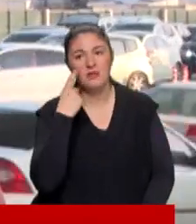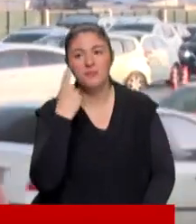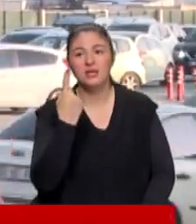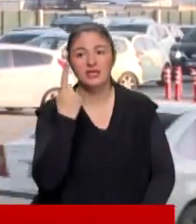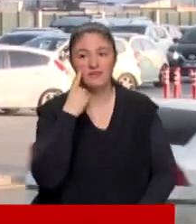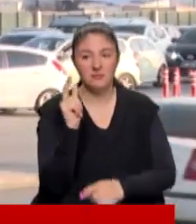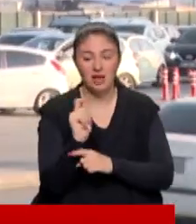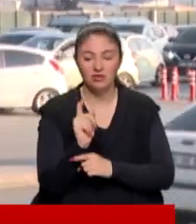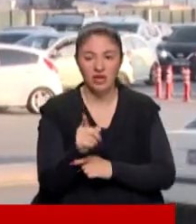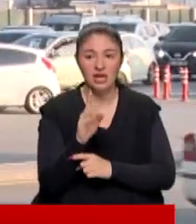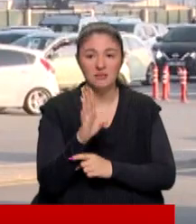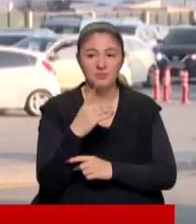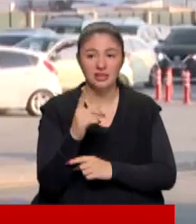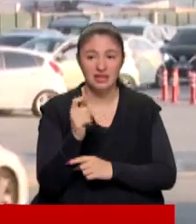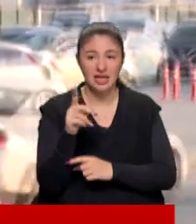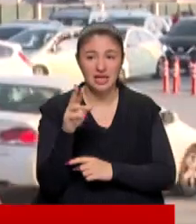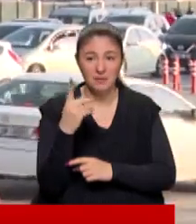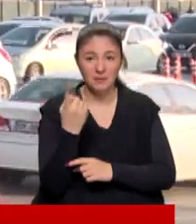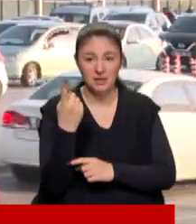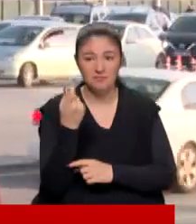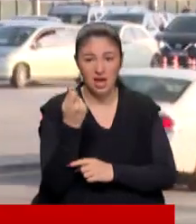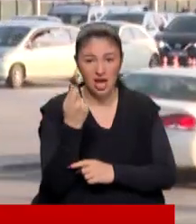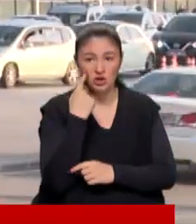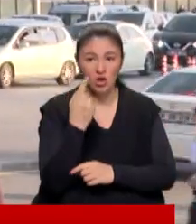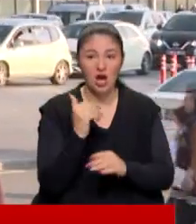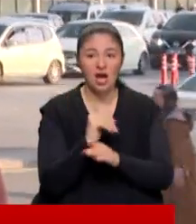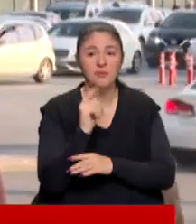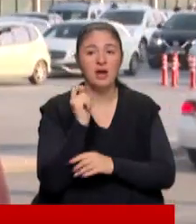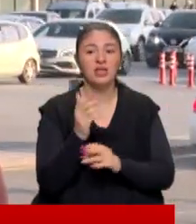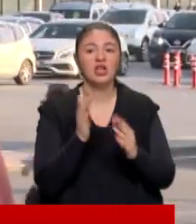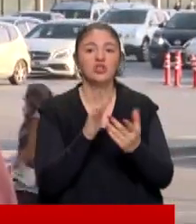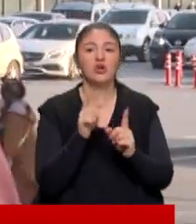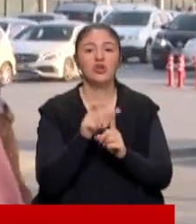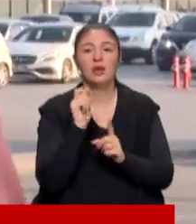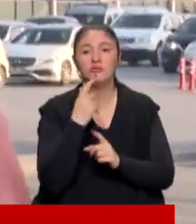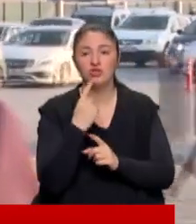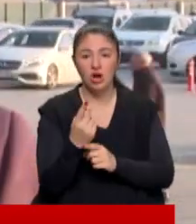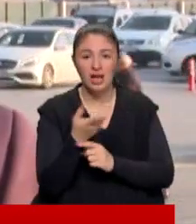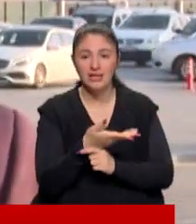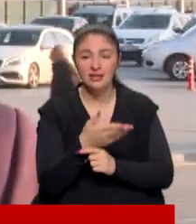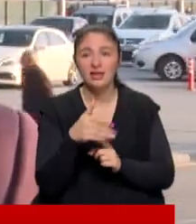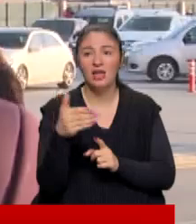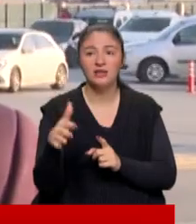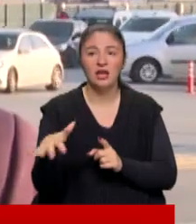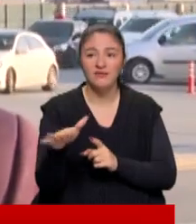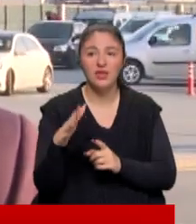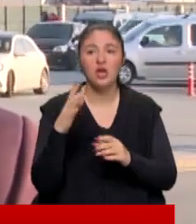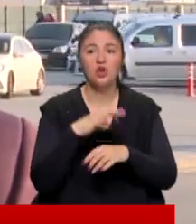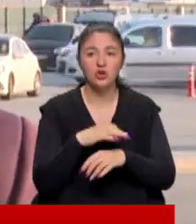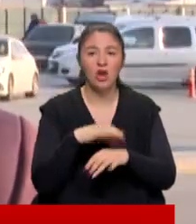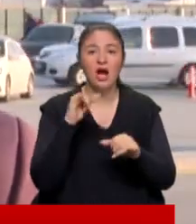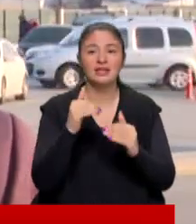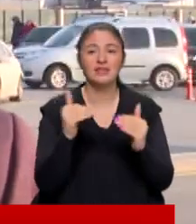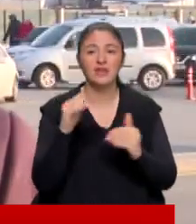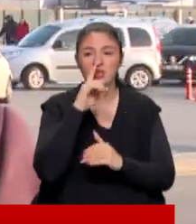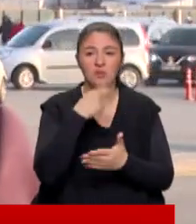kamu personeline 45 bin TL gibi bir bedelle hayat pahalılığına karşı koruyacağını ifade ederken diğer tarafta hekime aynı